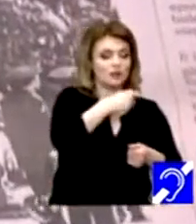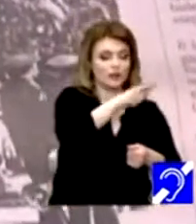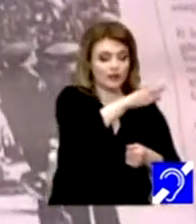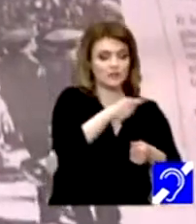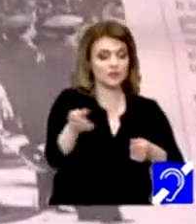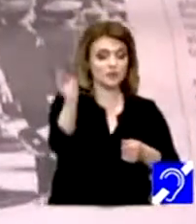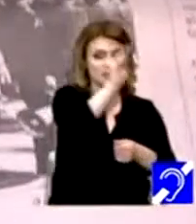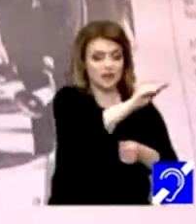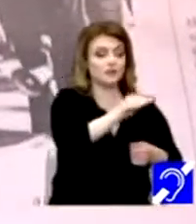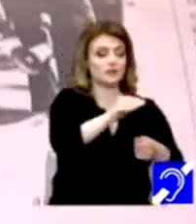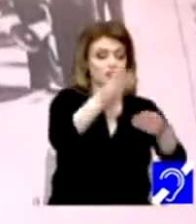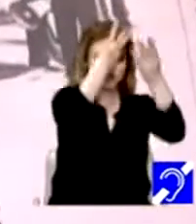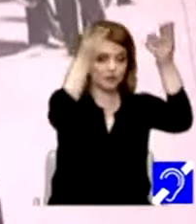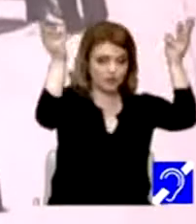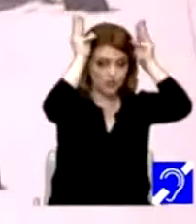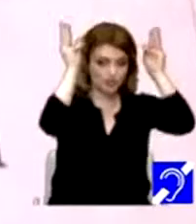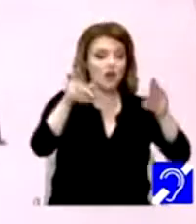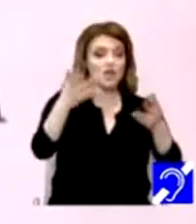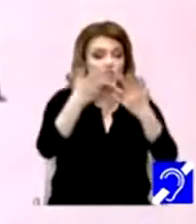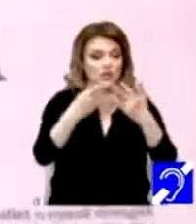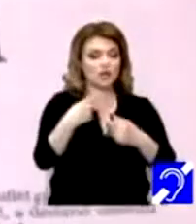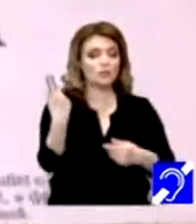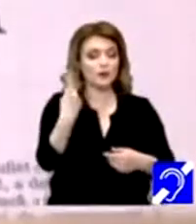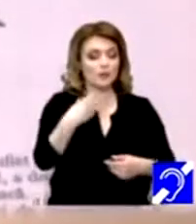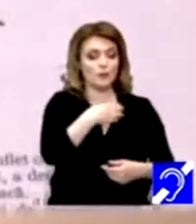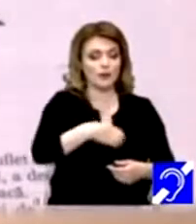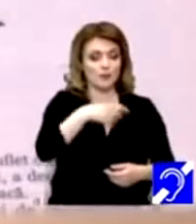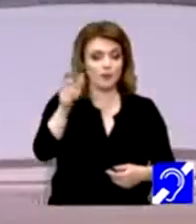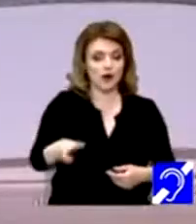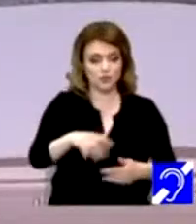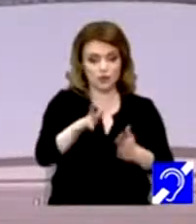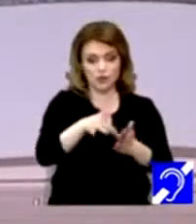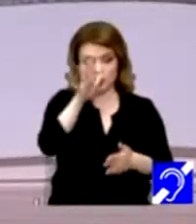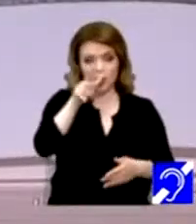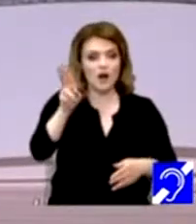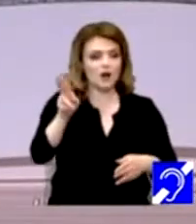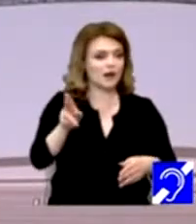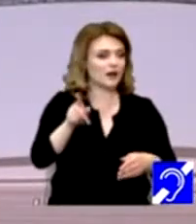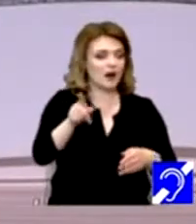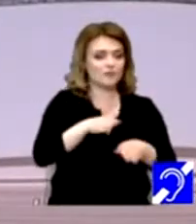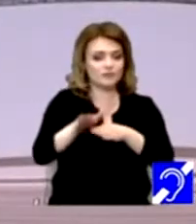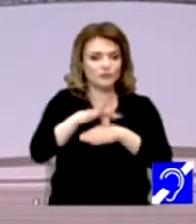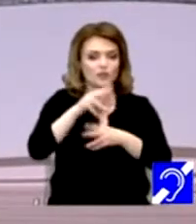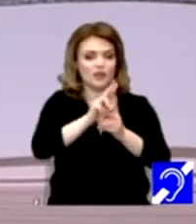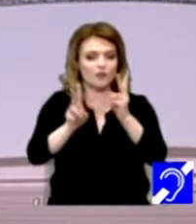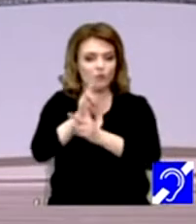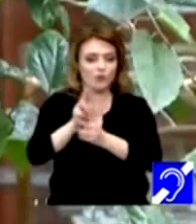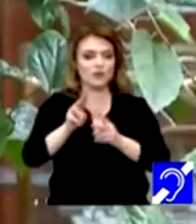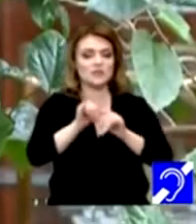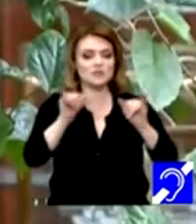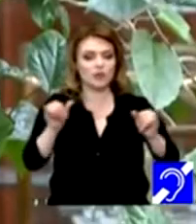Ștefan cel Mare. Este considerat primul primar al municipiului Chișinău care a promovat mai multe reforme în dezvoltarea